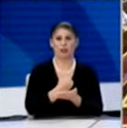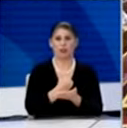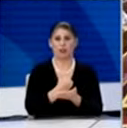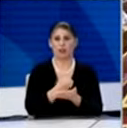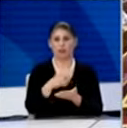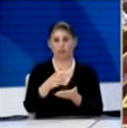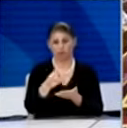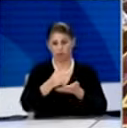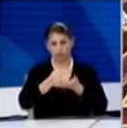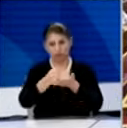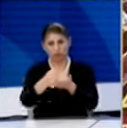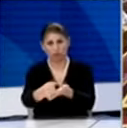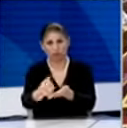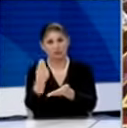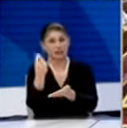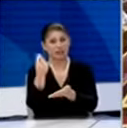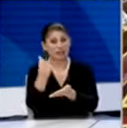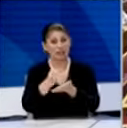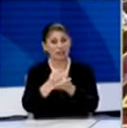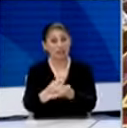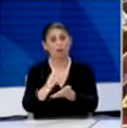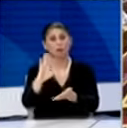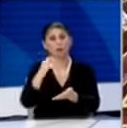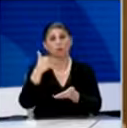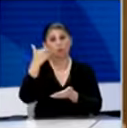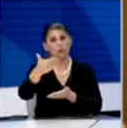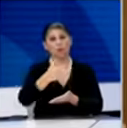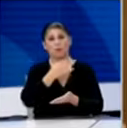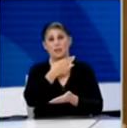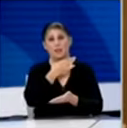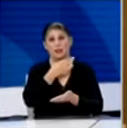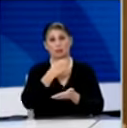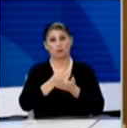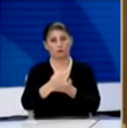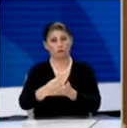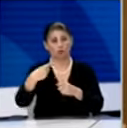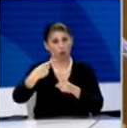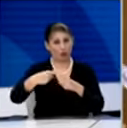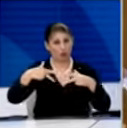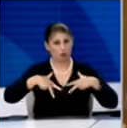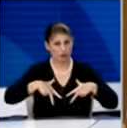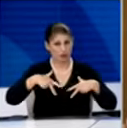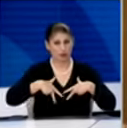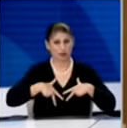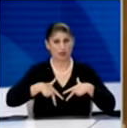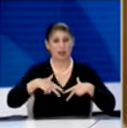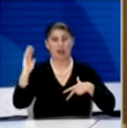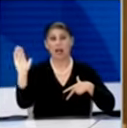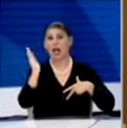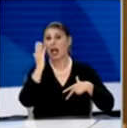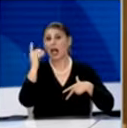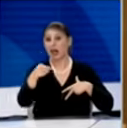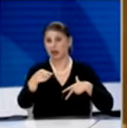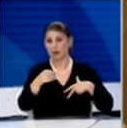δοσμένα χρήματα τα χρήματα που θα χρειαστεί να δώσει το ελληνικό κράτος αν τους